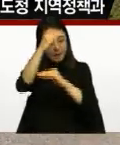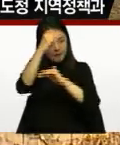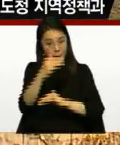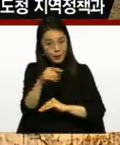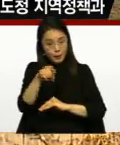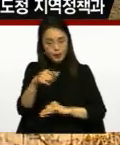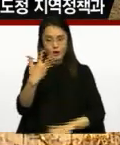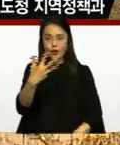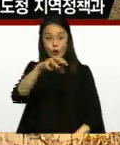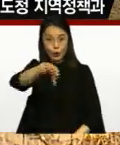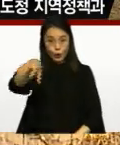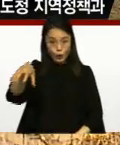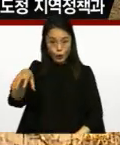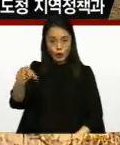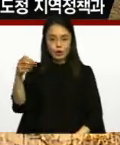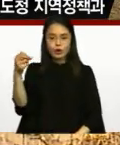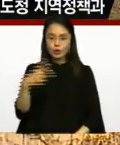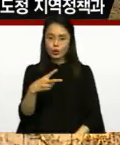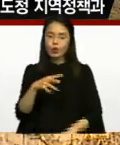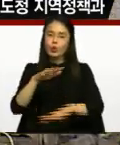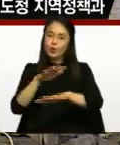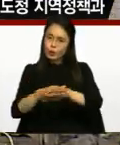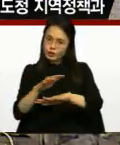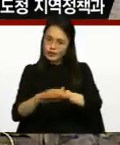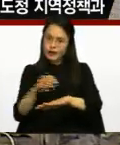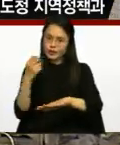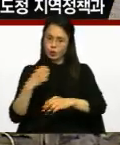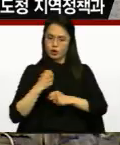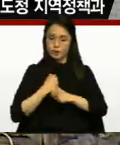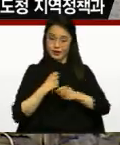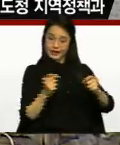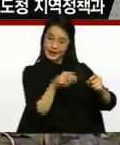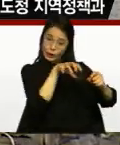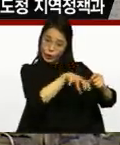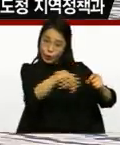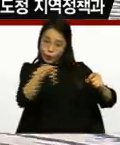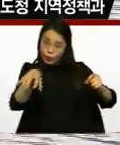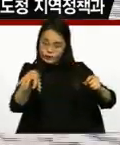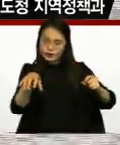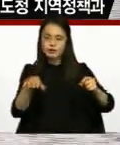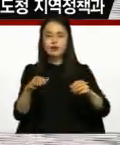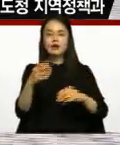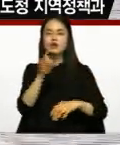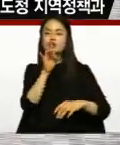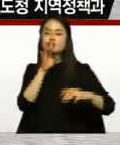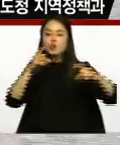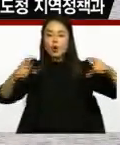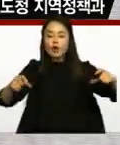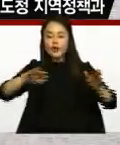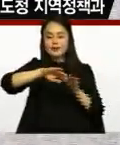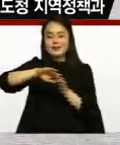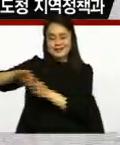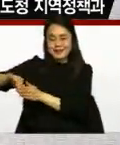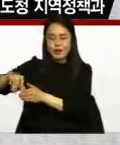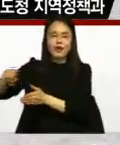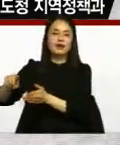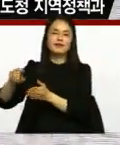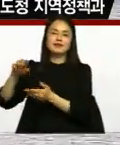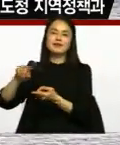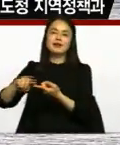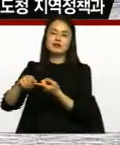시군을 포함한 접경, 도서, 농산, 어촌 지역을 비수도권으로 분류를 했습니다. 네. 그래서 우리